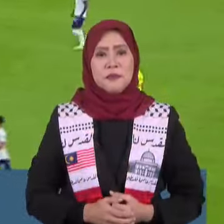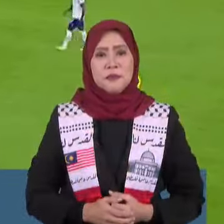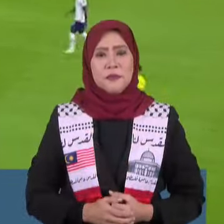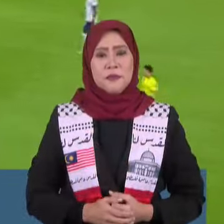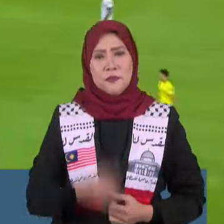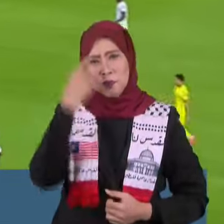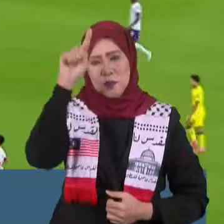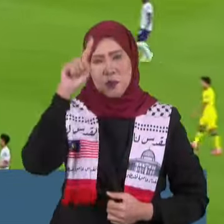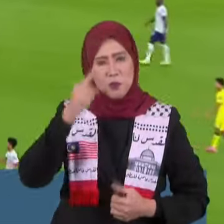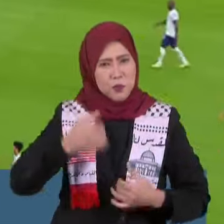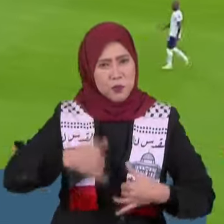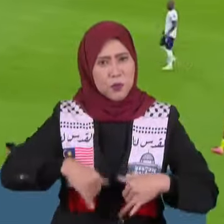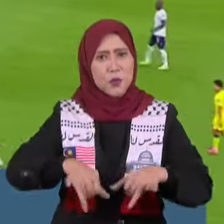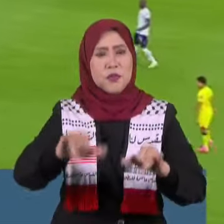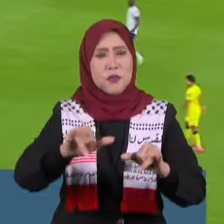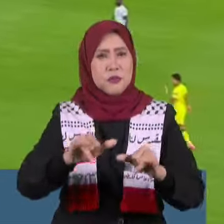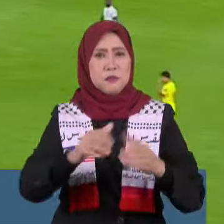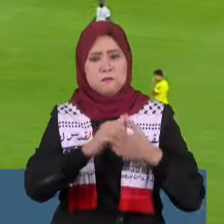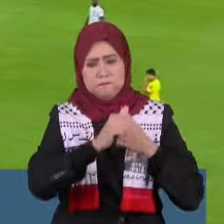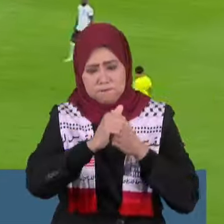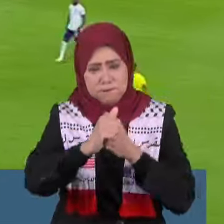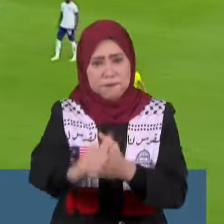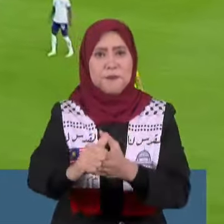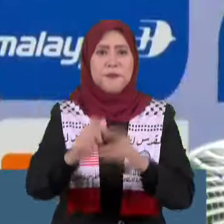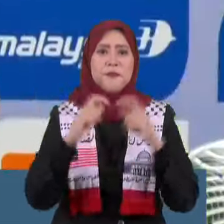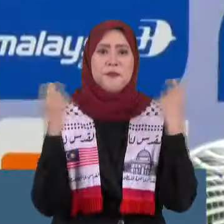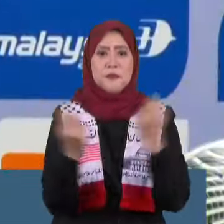very tired, but we still, the end, we quiet and I